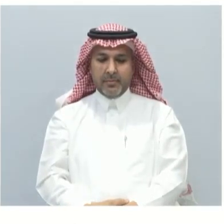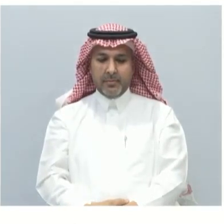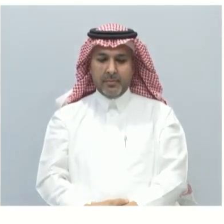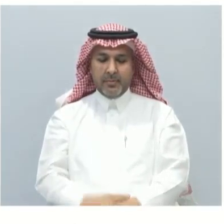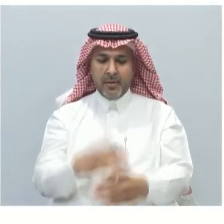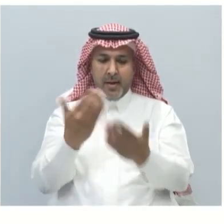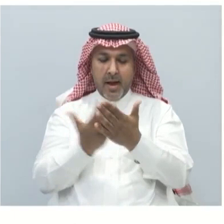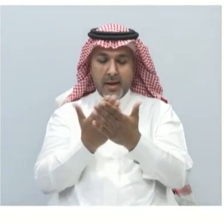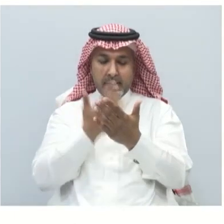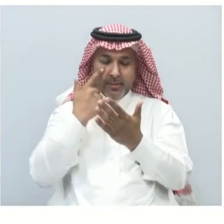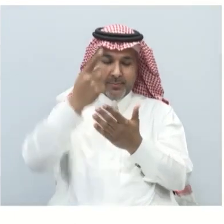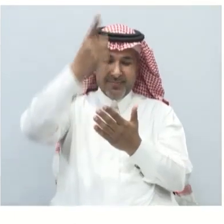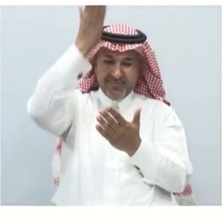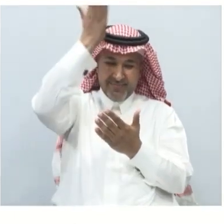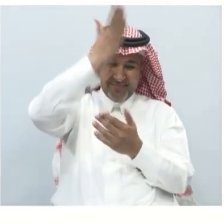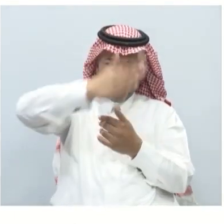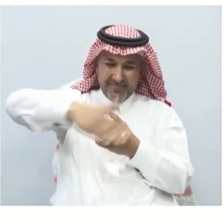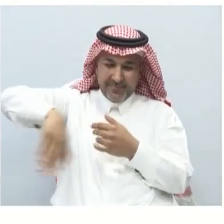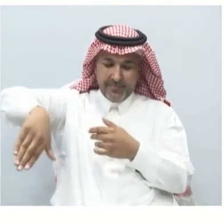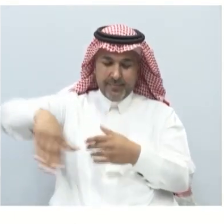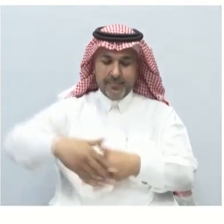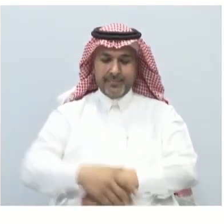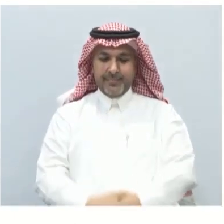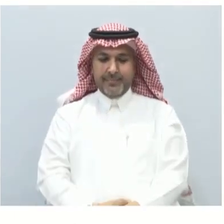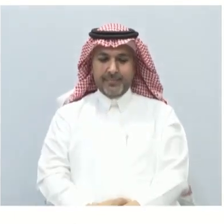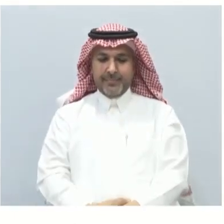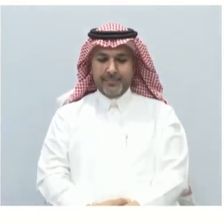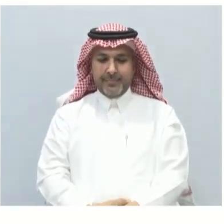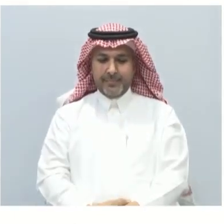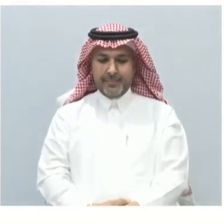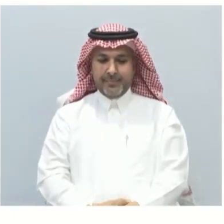سنرسم هذه الداله نرسمها بهذا الشكل